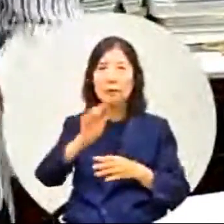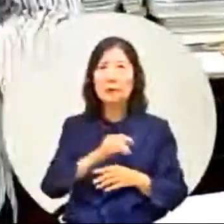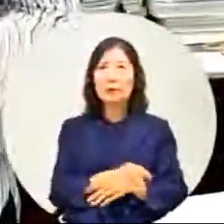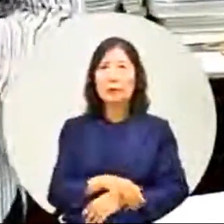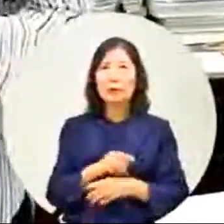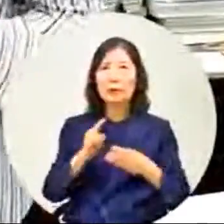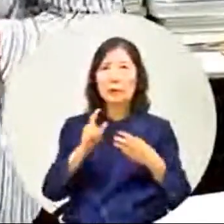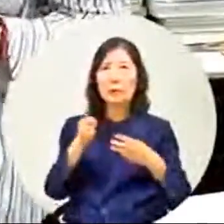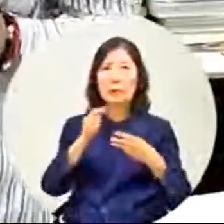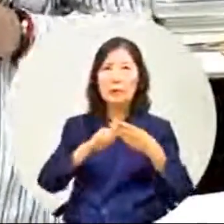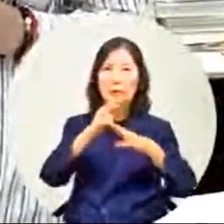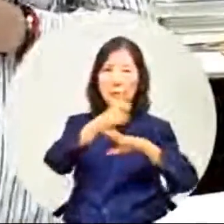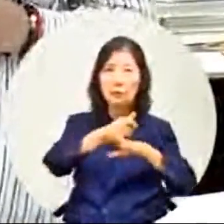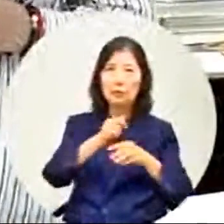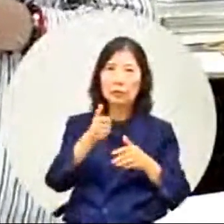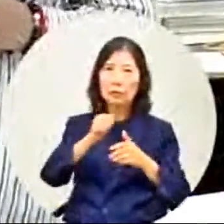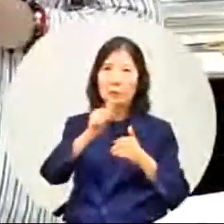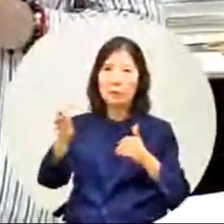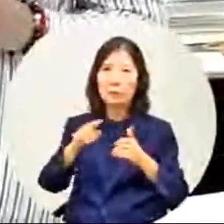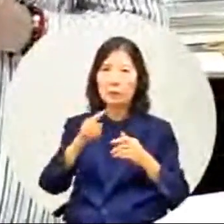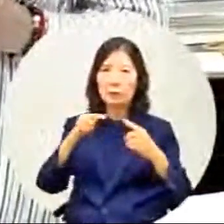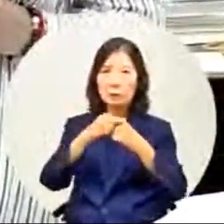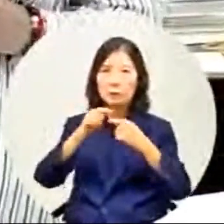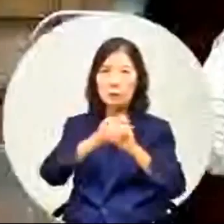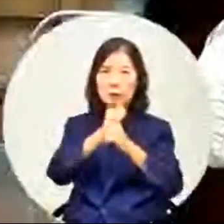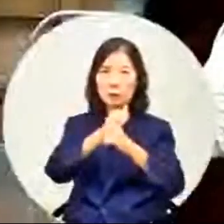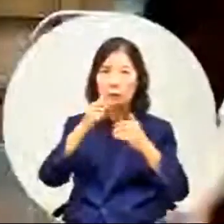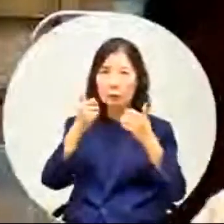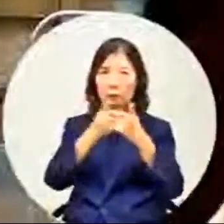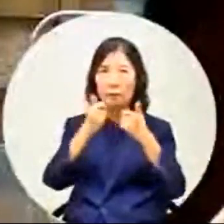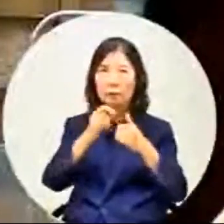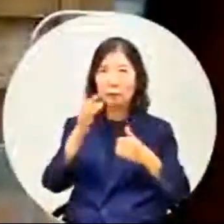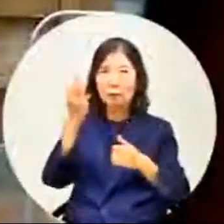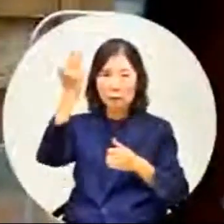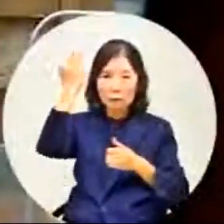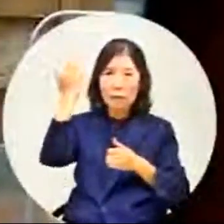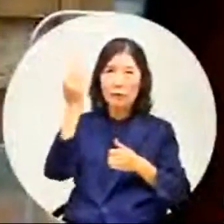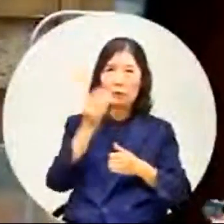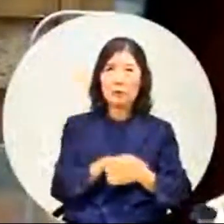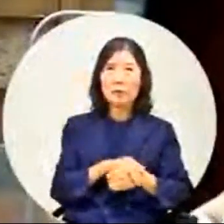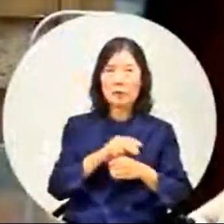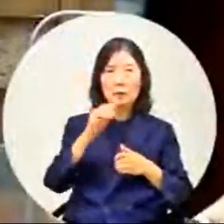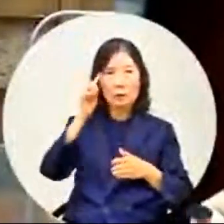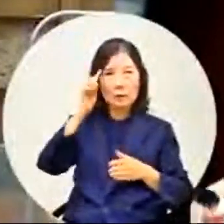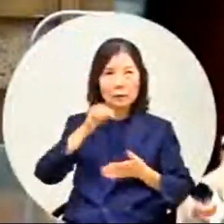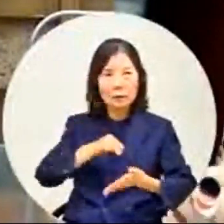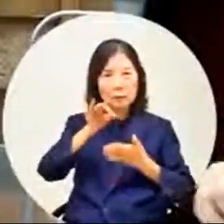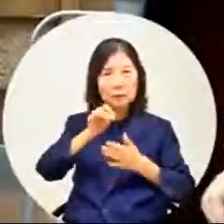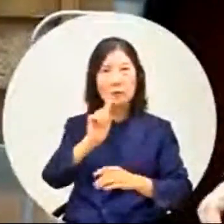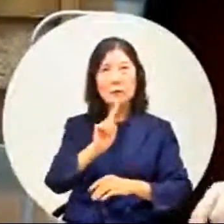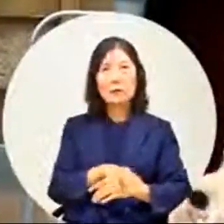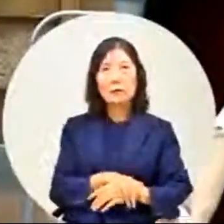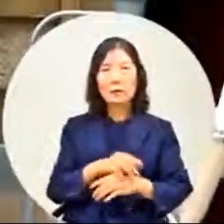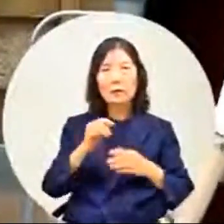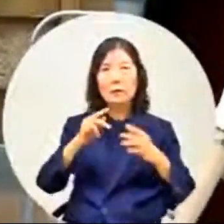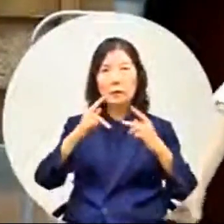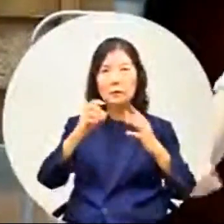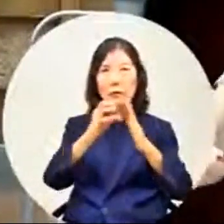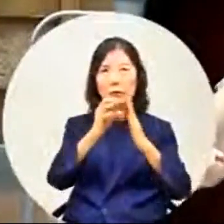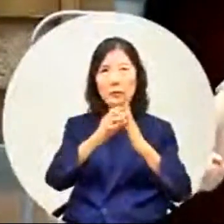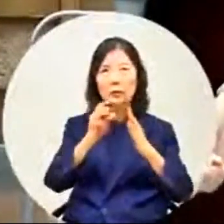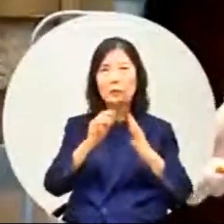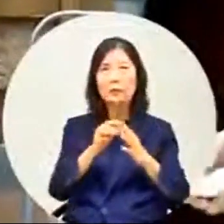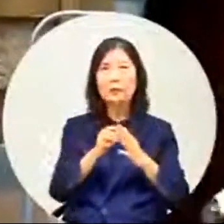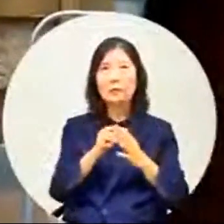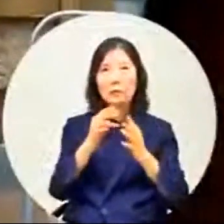谢议员哈。那我这边是研考会，研考会当时我们的意见事情，我们捷运局做一个厘清